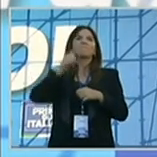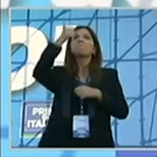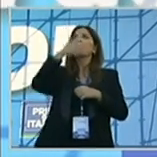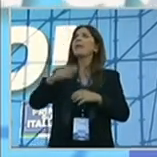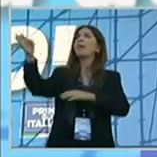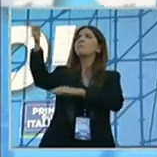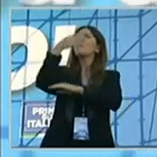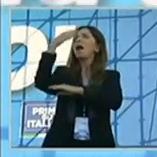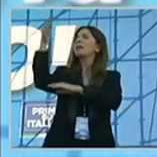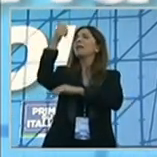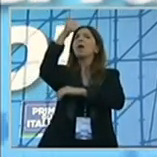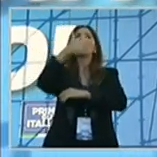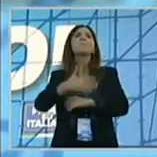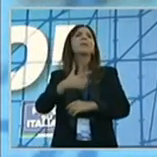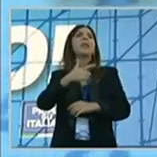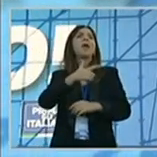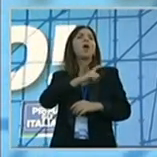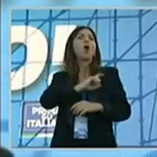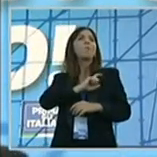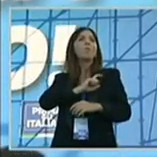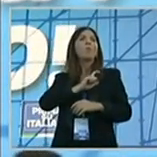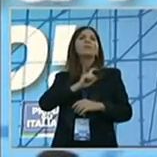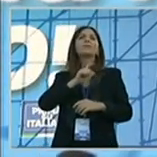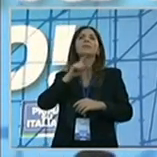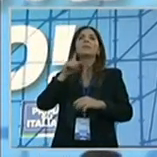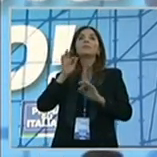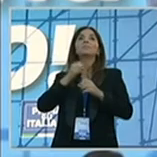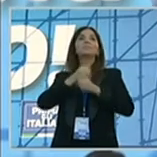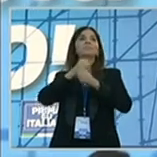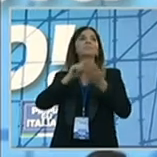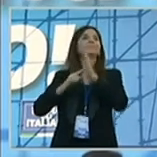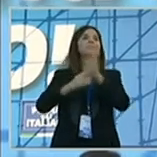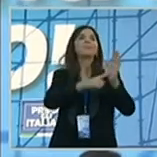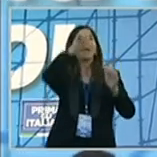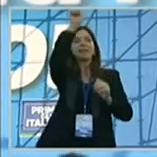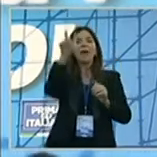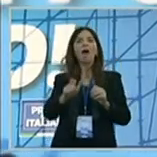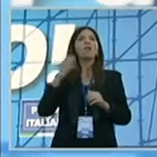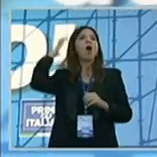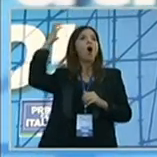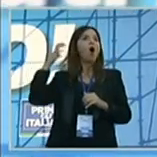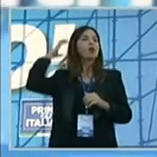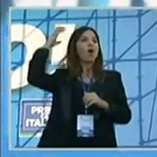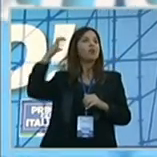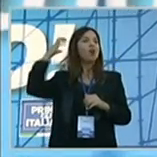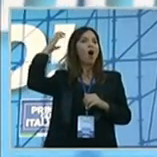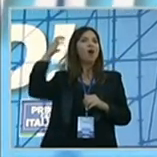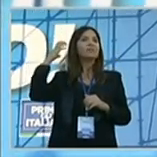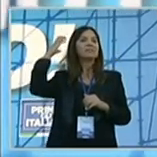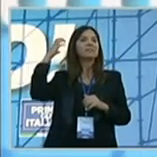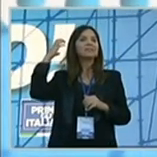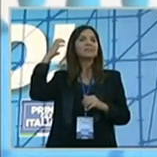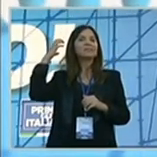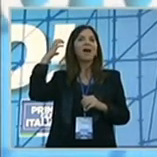bandiere, mille comuni, che rappresenta l'Italia orgogliosa dei mille campanili. Ecco, allora,